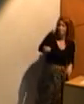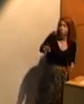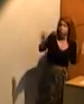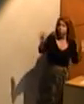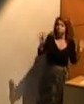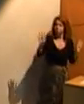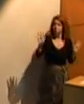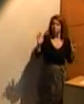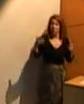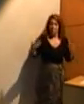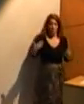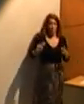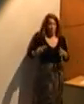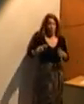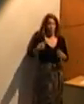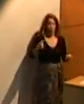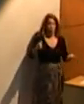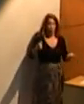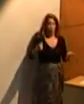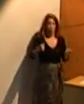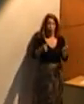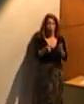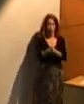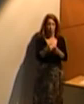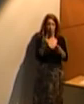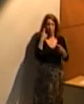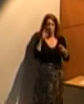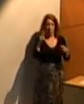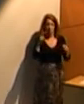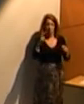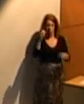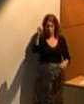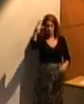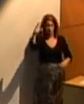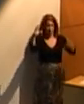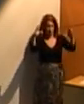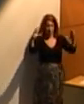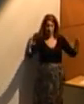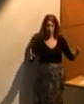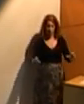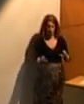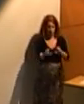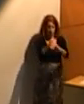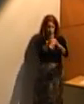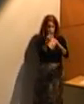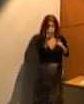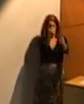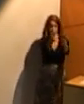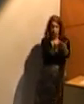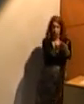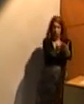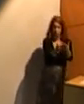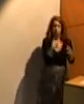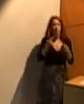en plus des personnes qui cherchent à faire en sorte qu'ils aient une convergence de savoir si je vous parle de l'unesco ce que j'étais à ce jeu fait partie du